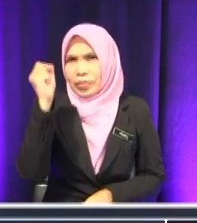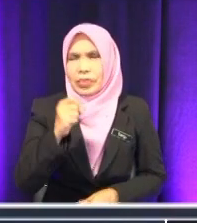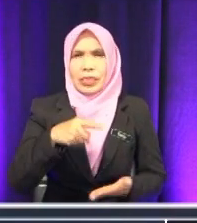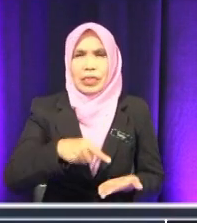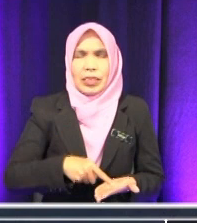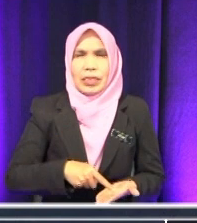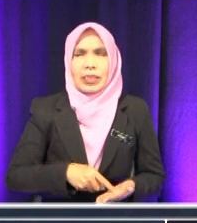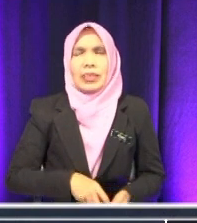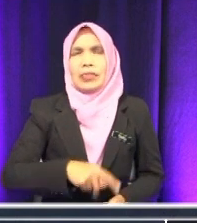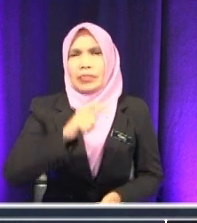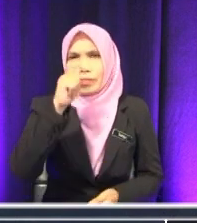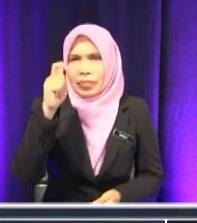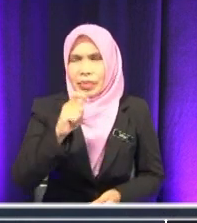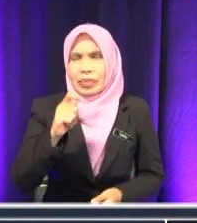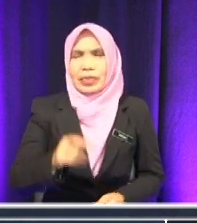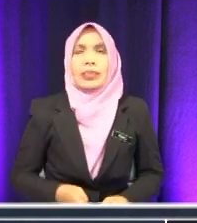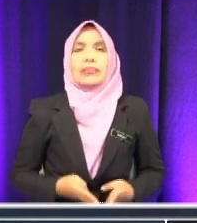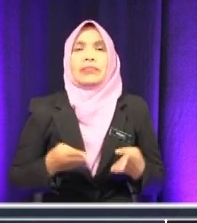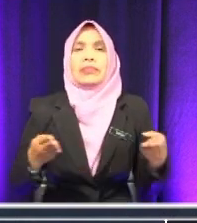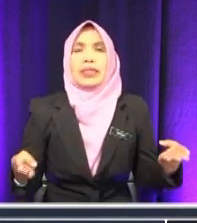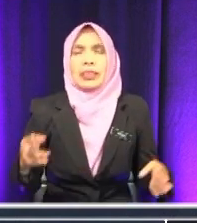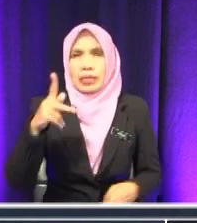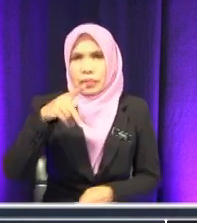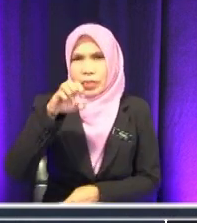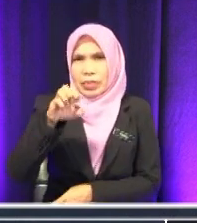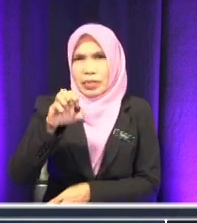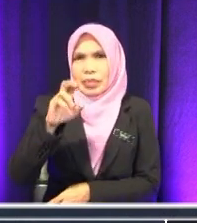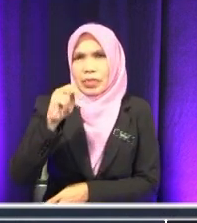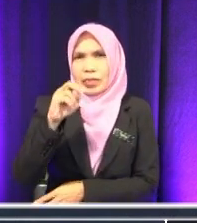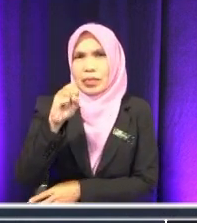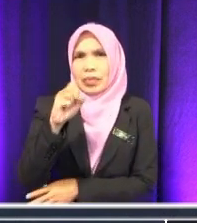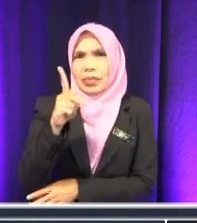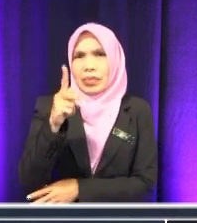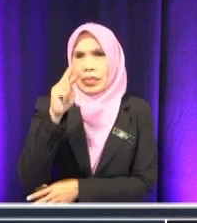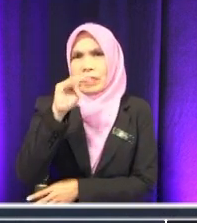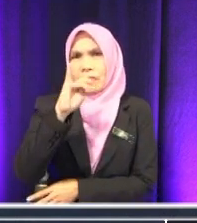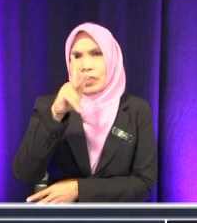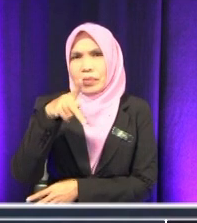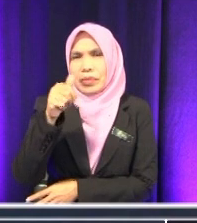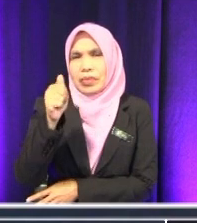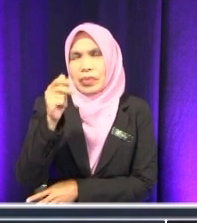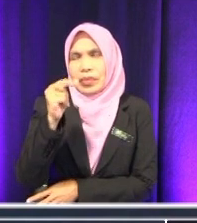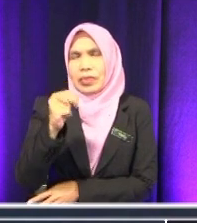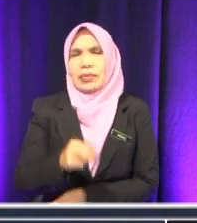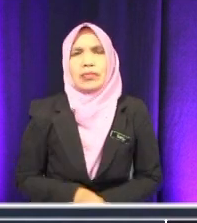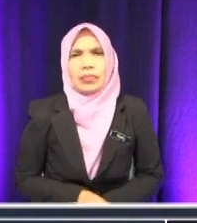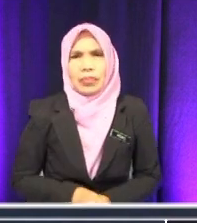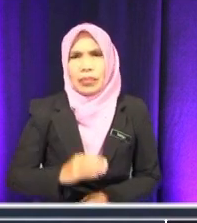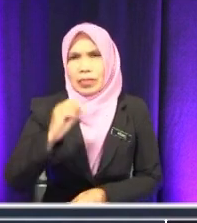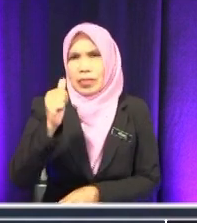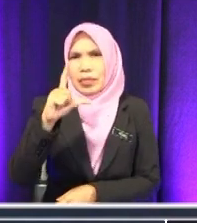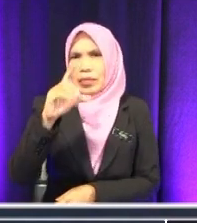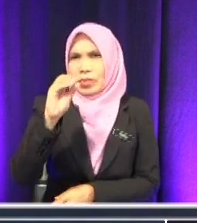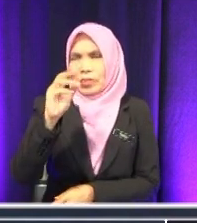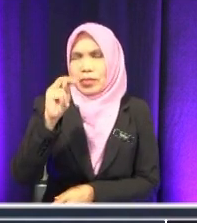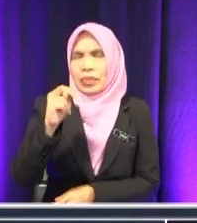tentang bahasa Prancis jadi penting untuk calon-calon semua membaca soal dan sehingga habis Oke baca dari